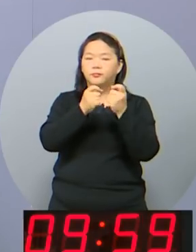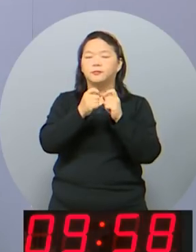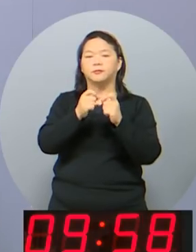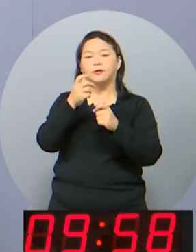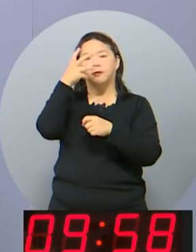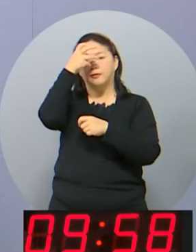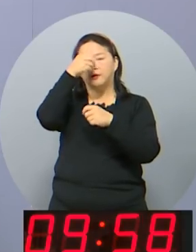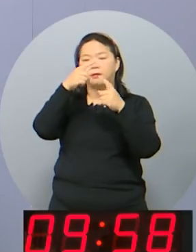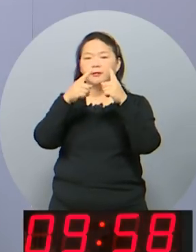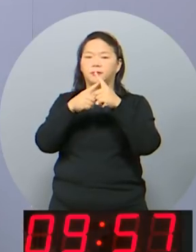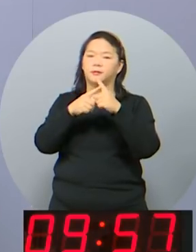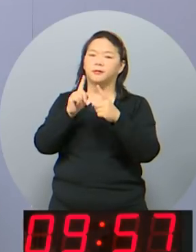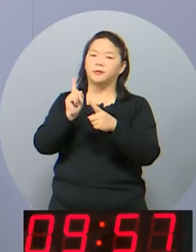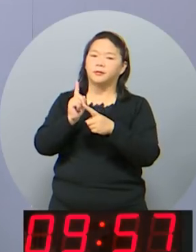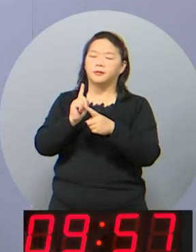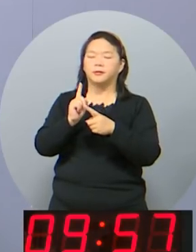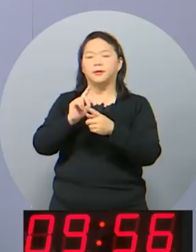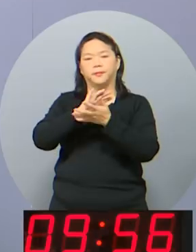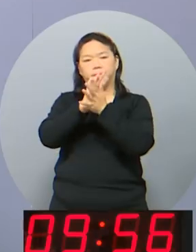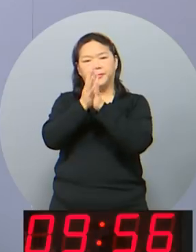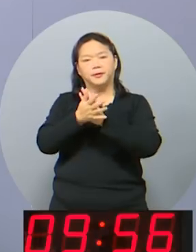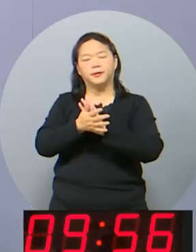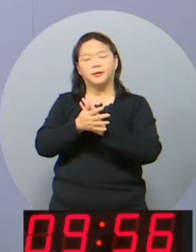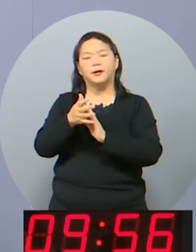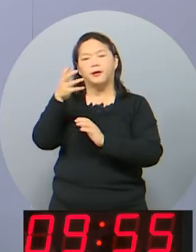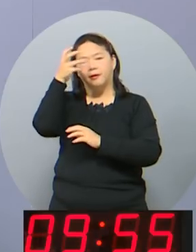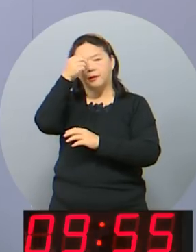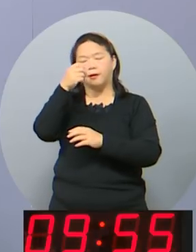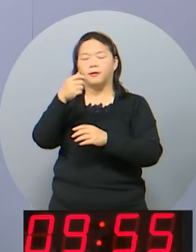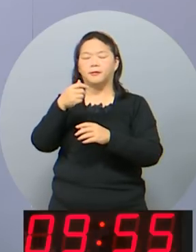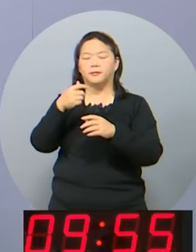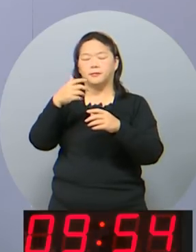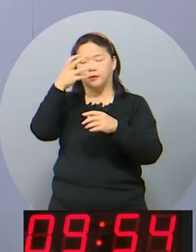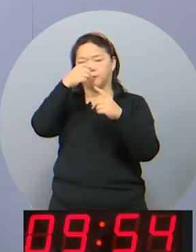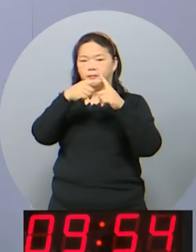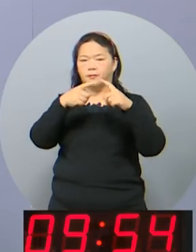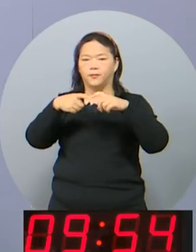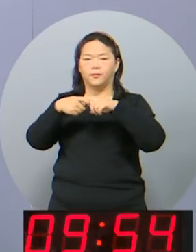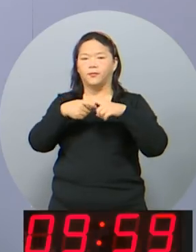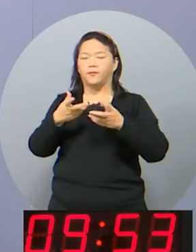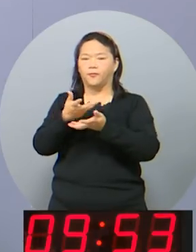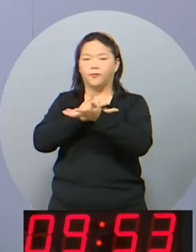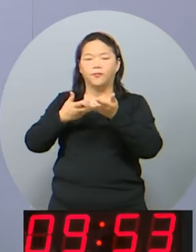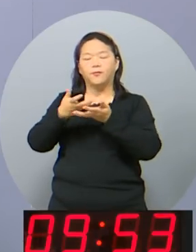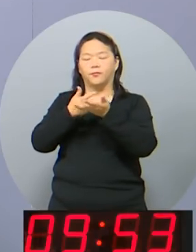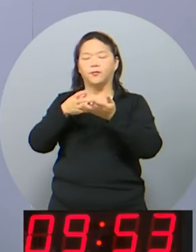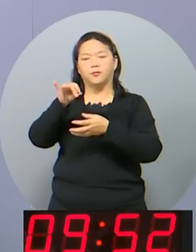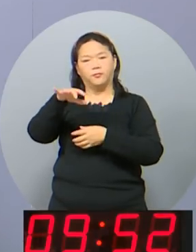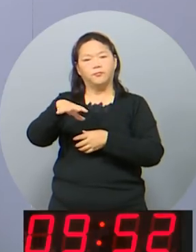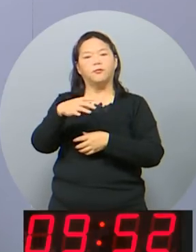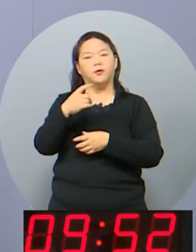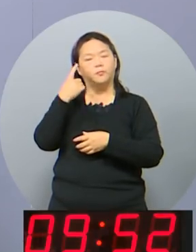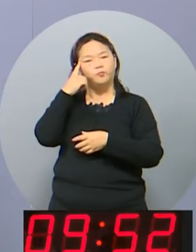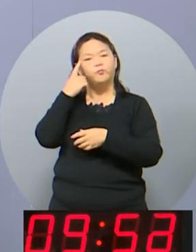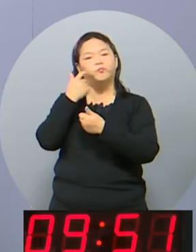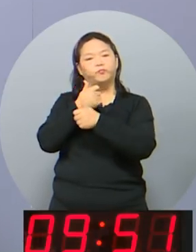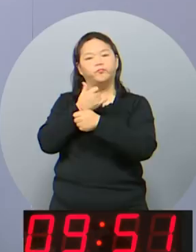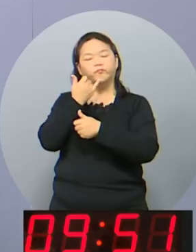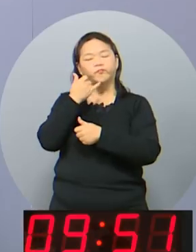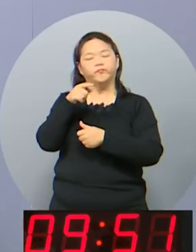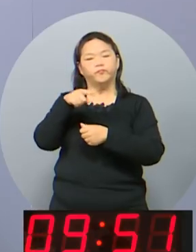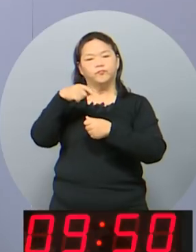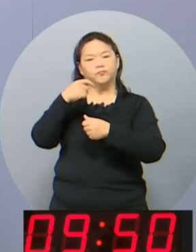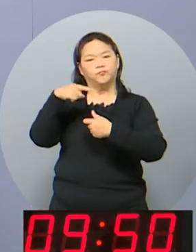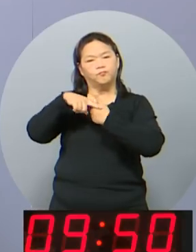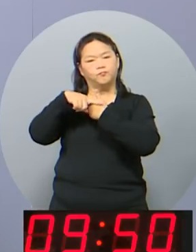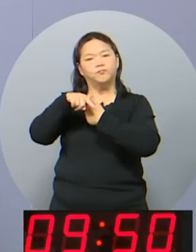老人这个把它变成一个长辈联谊的一个地方，也是我们必须要去来做深入探讨跟研